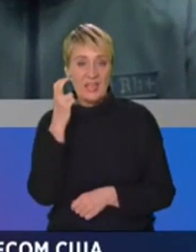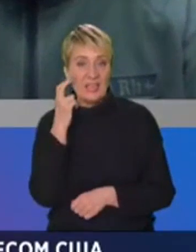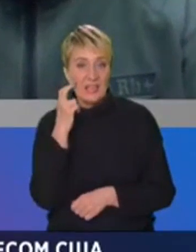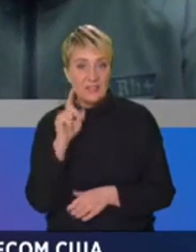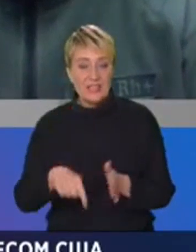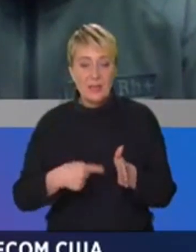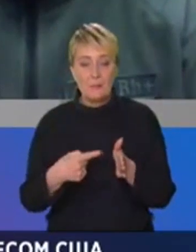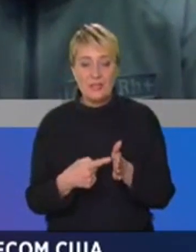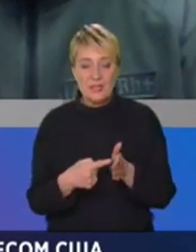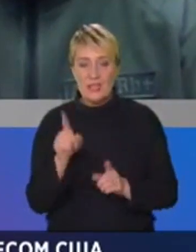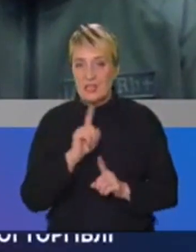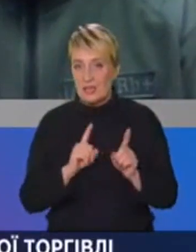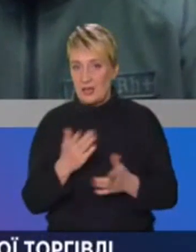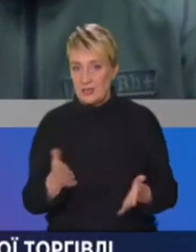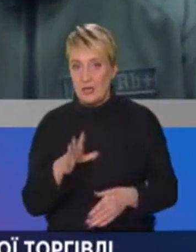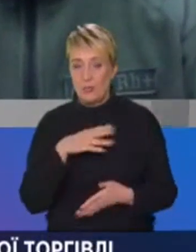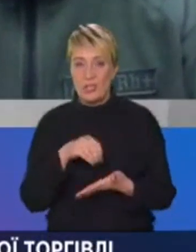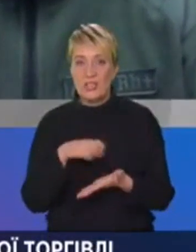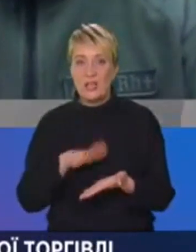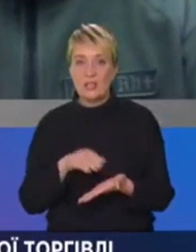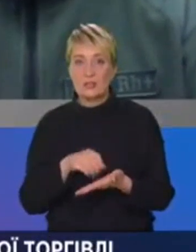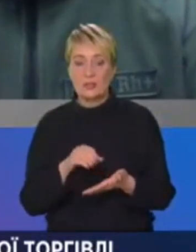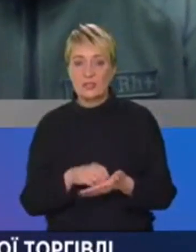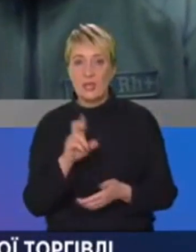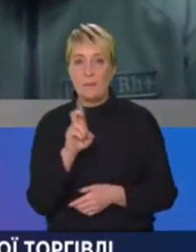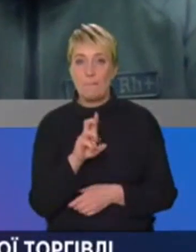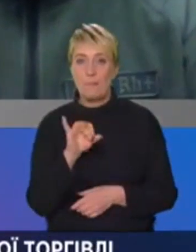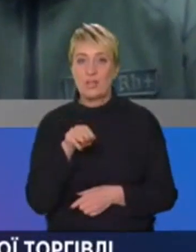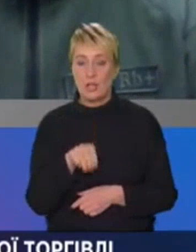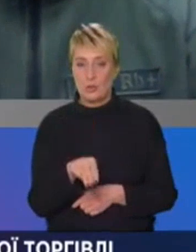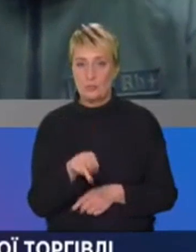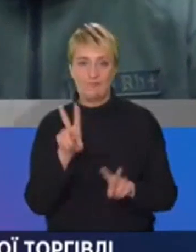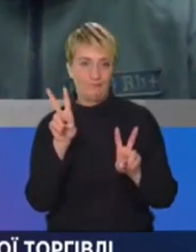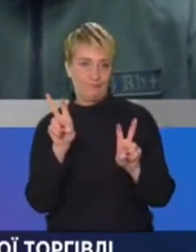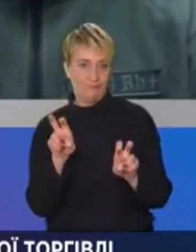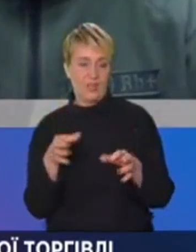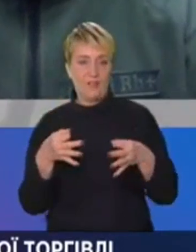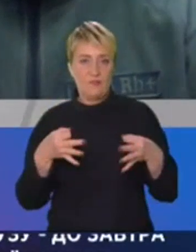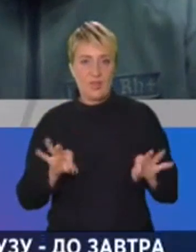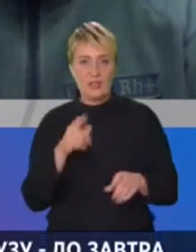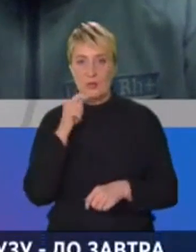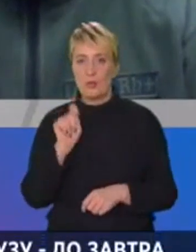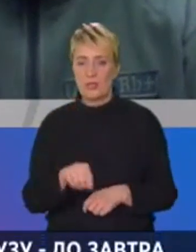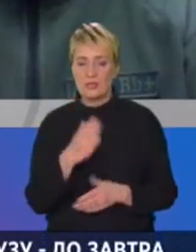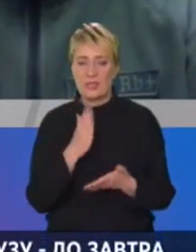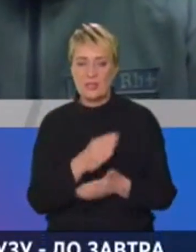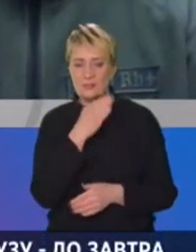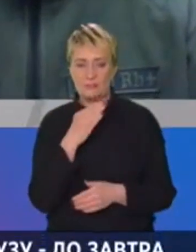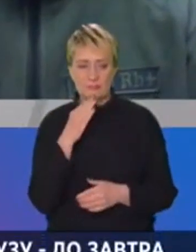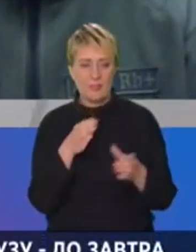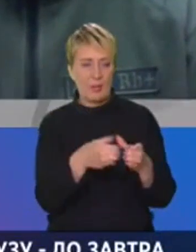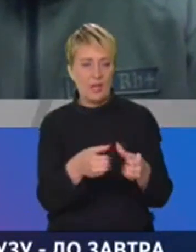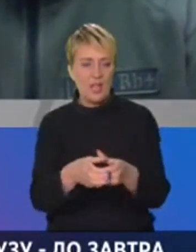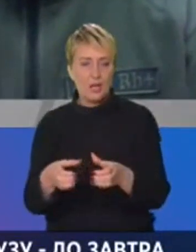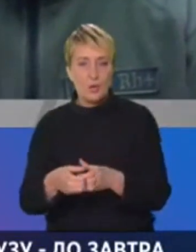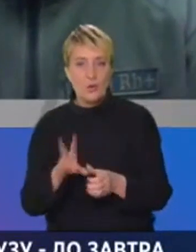днями було зареєстроване подібне формування батальйон під назвою «Вільна Україна». Існують ряд інших добровольчих формувань. Вони не